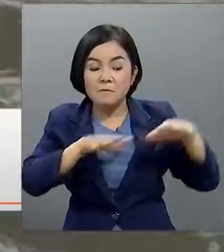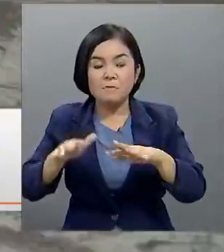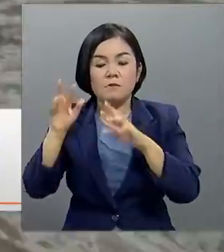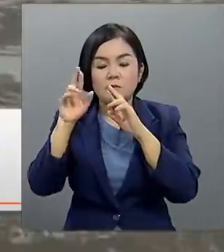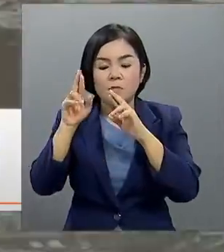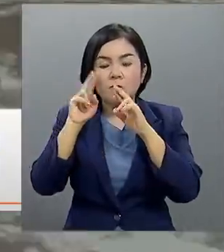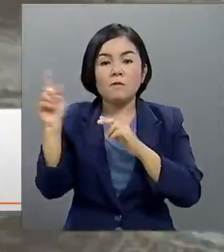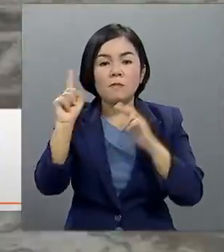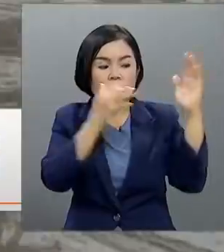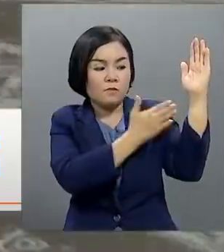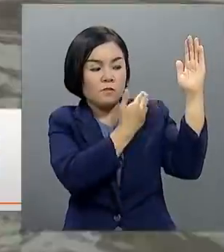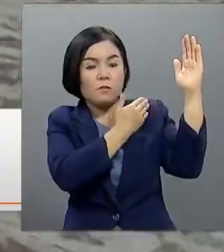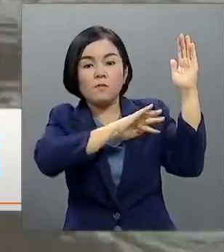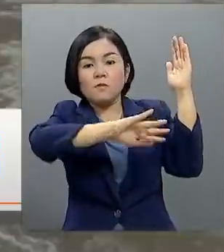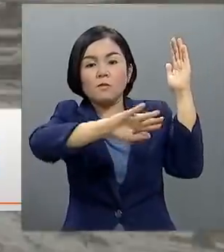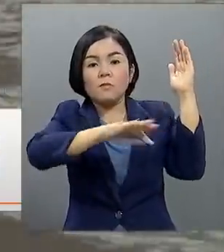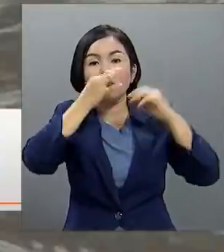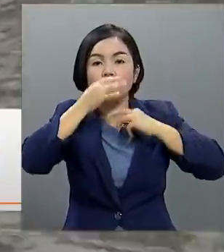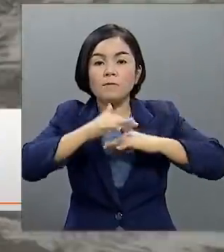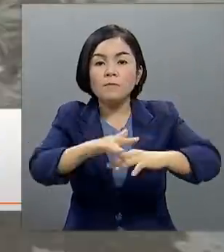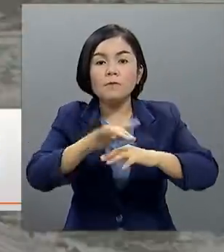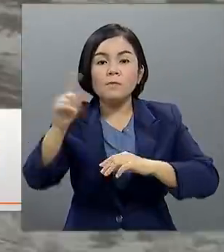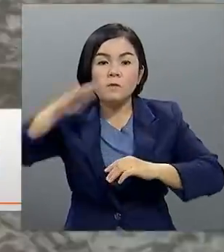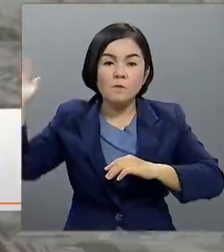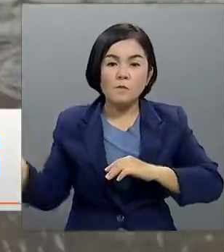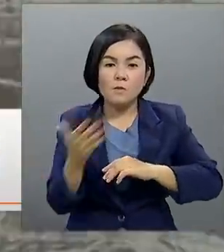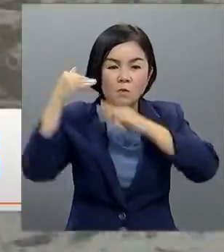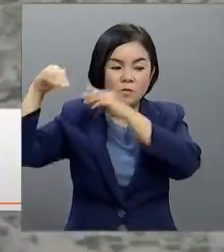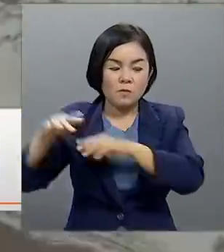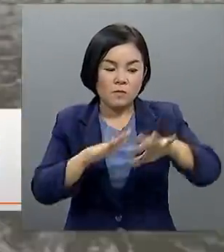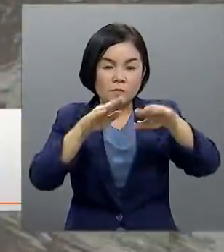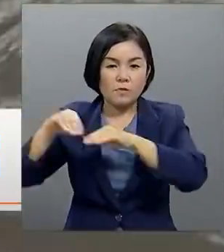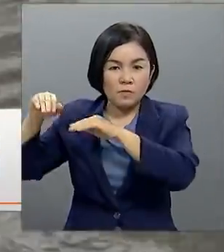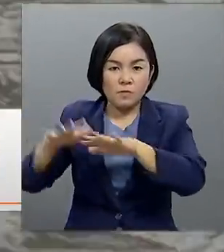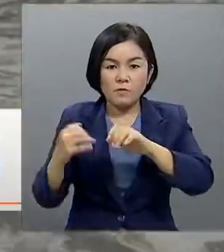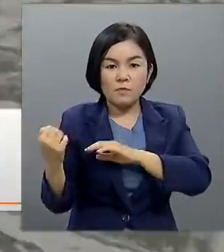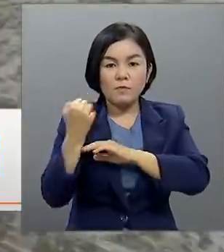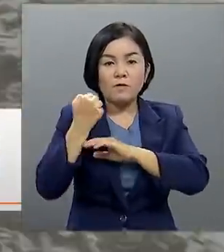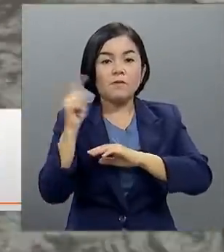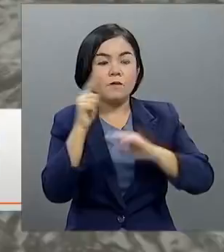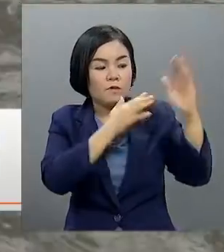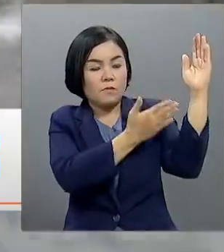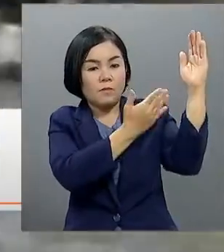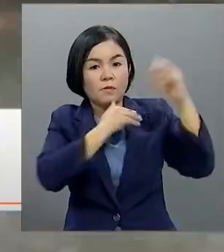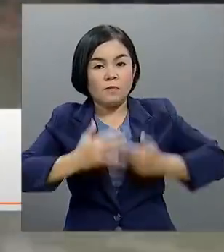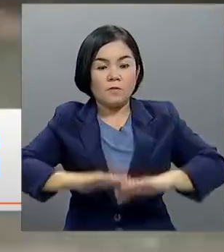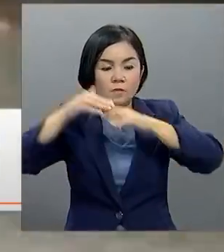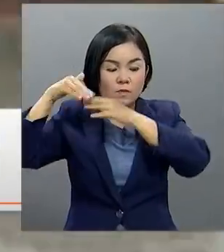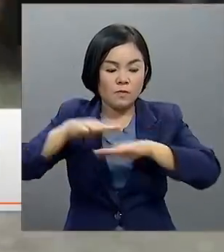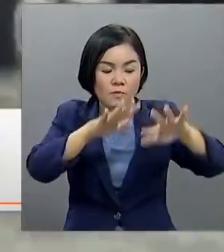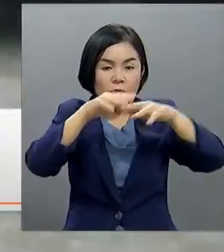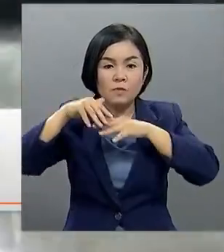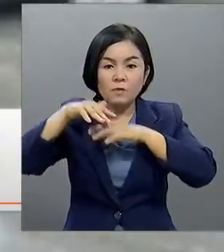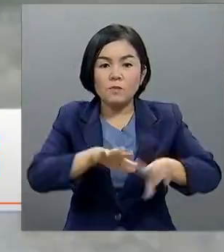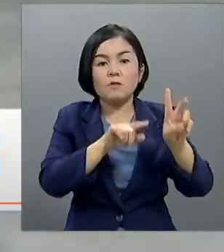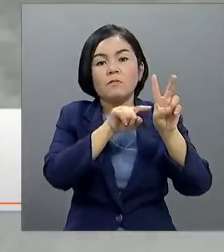อ่าวไทยครับทางตอนบนนั้นก็มีกำลังแรงโดยบริเวณทะเลอันดามันมีคลื่นสูงอยู่ที่ 2-4 เมตรส่วนบริเวณอ่าวไทยคลื่นจะสู